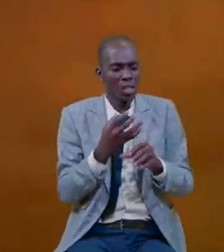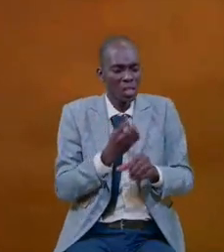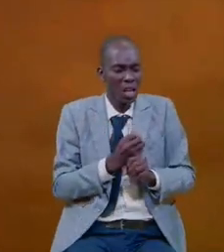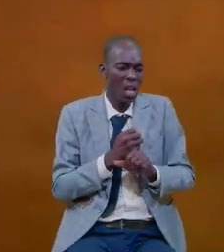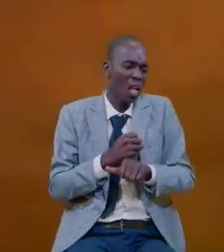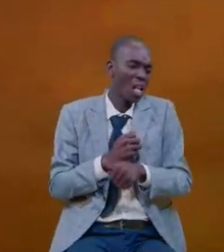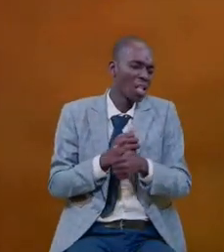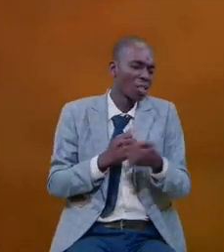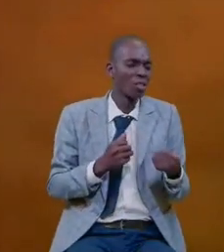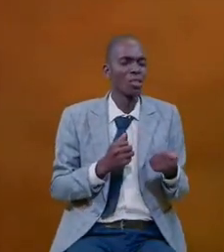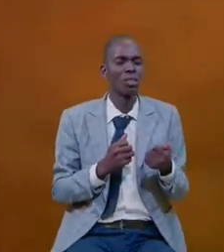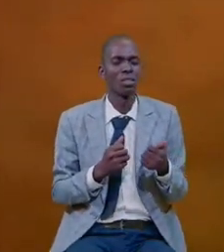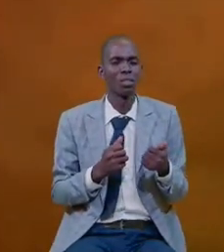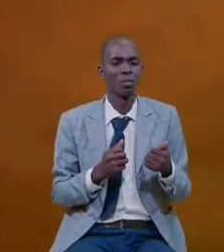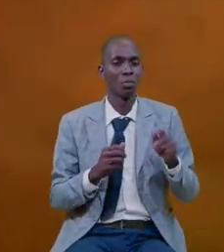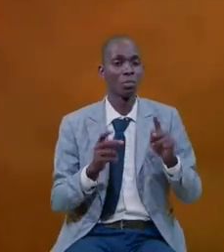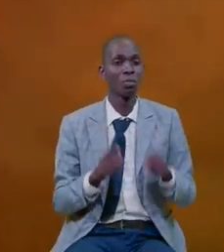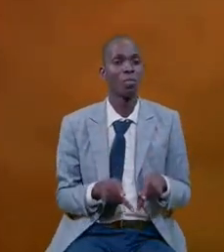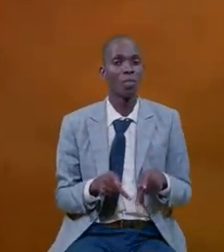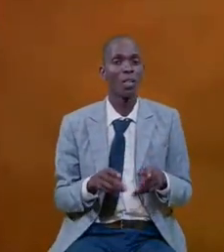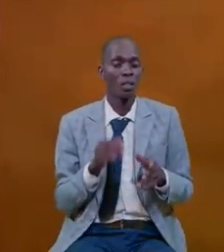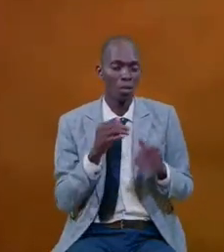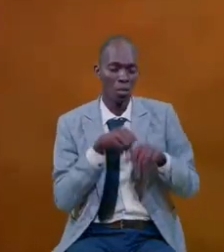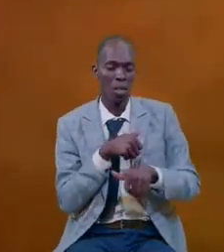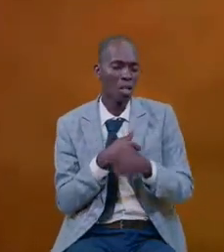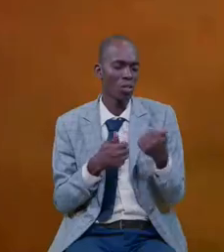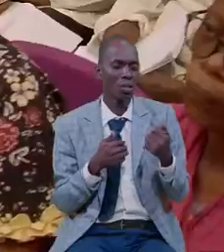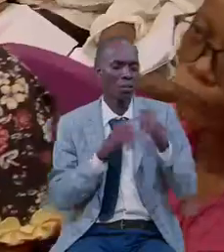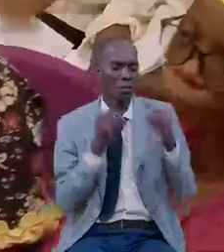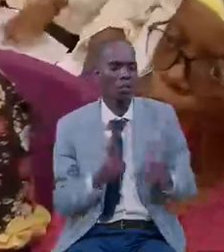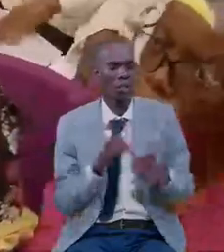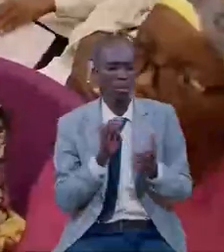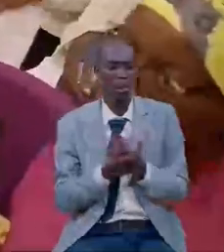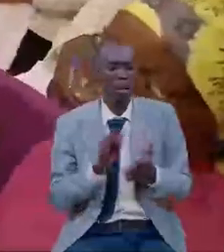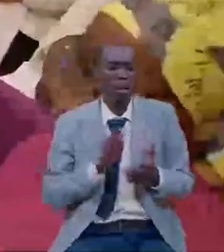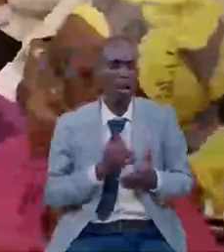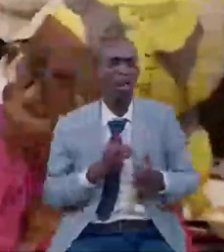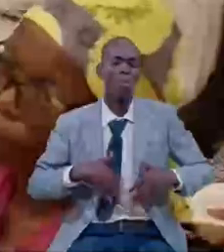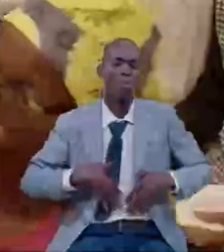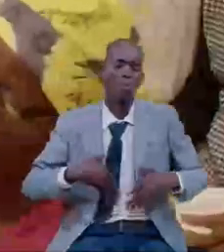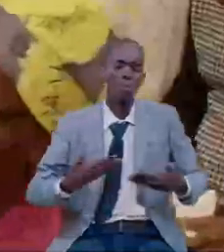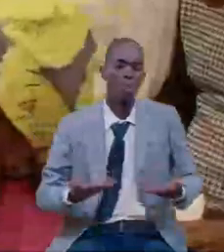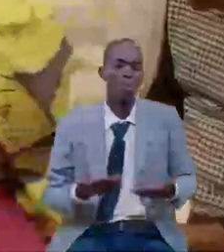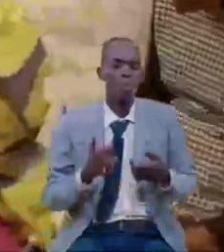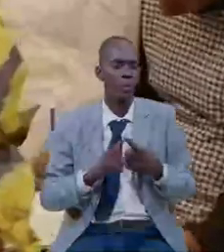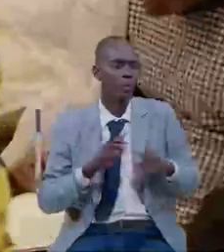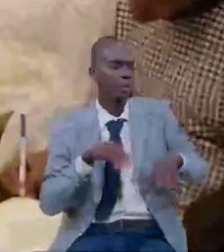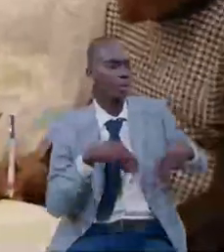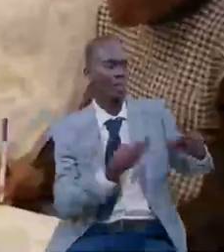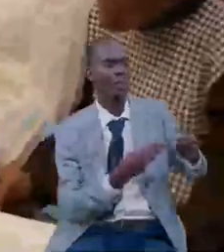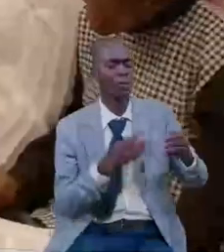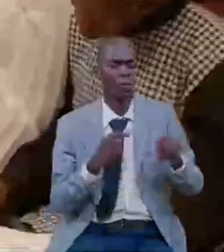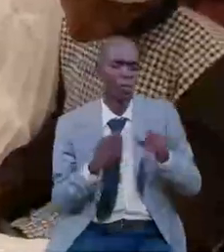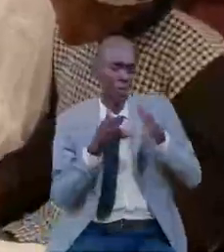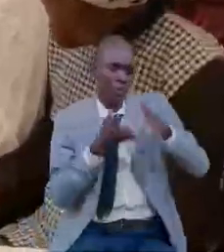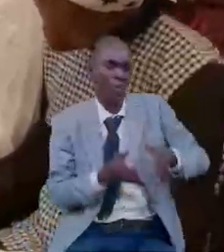autre personne, une autre déité, un autre Dieu à qui je vais donner l'autre partie de mon amour, l'autre partie